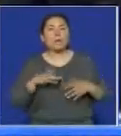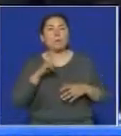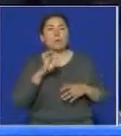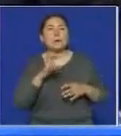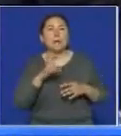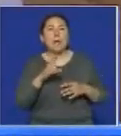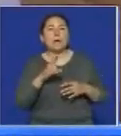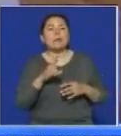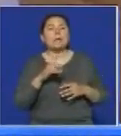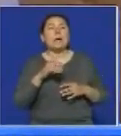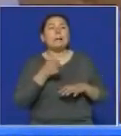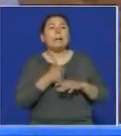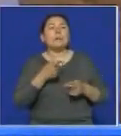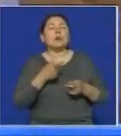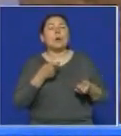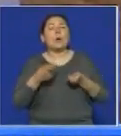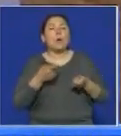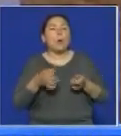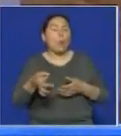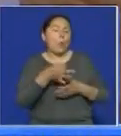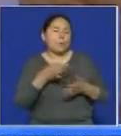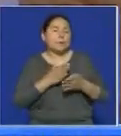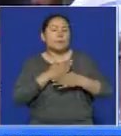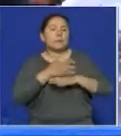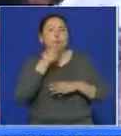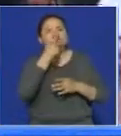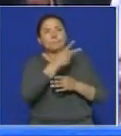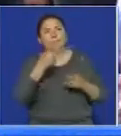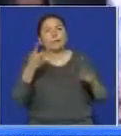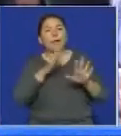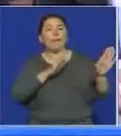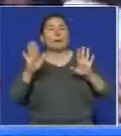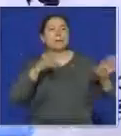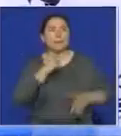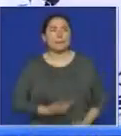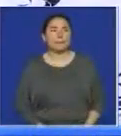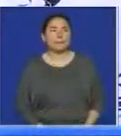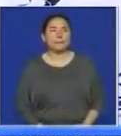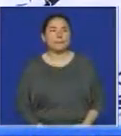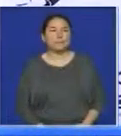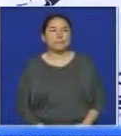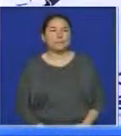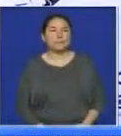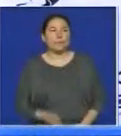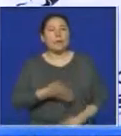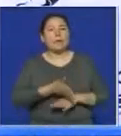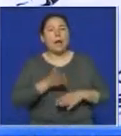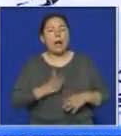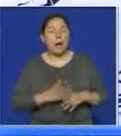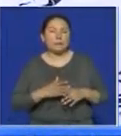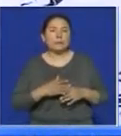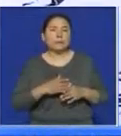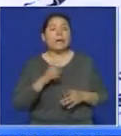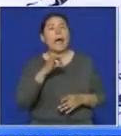облыс әкімі Ералы Тоғжанов та барып, көрмені аралап, тауарларын сатып алды. Нан өнімдері